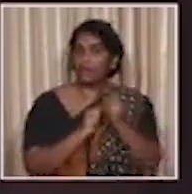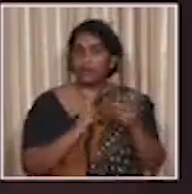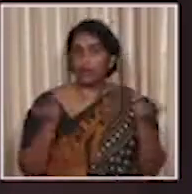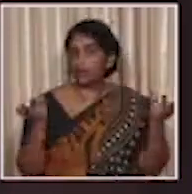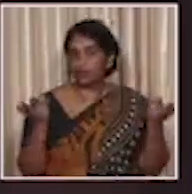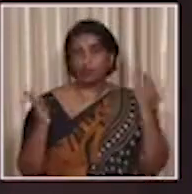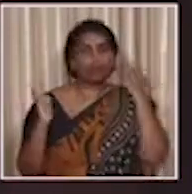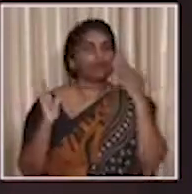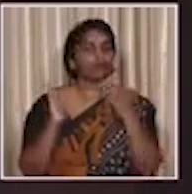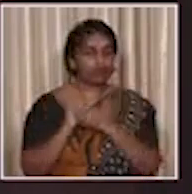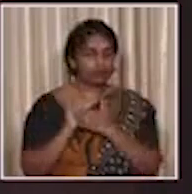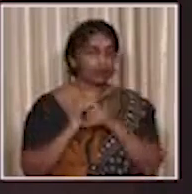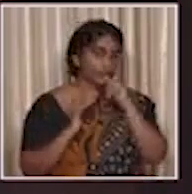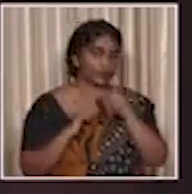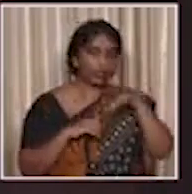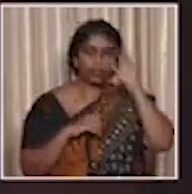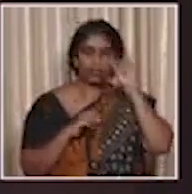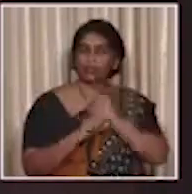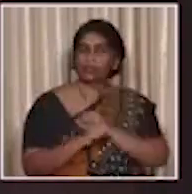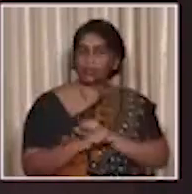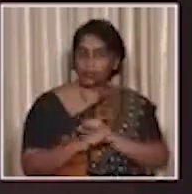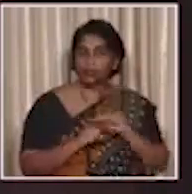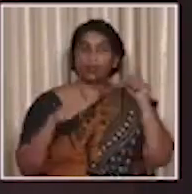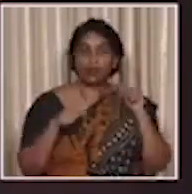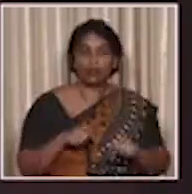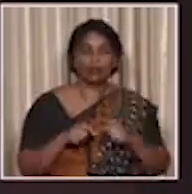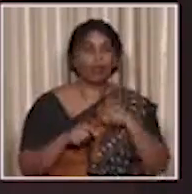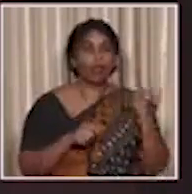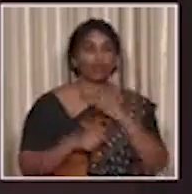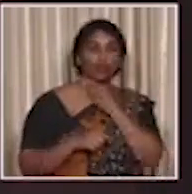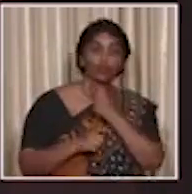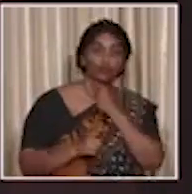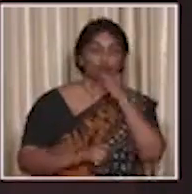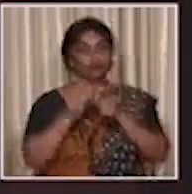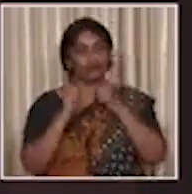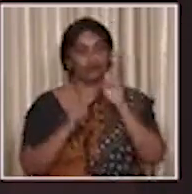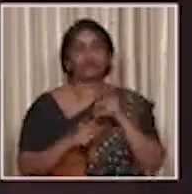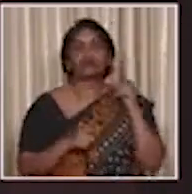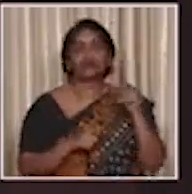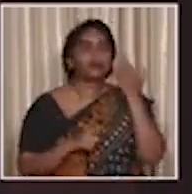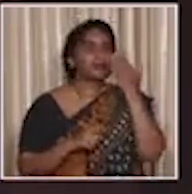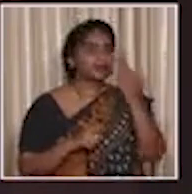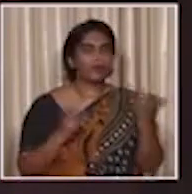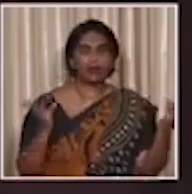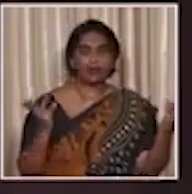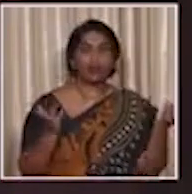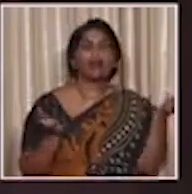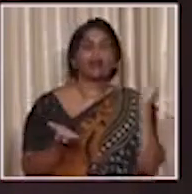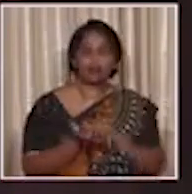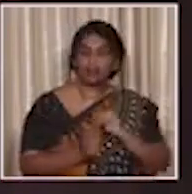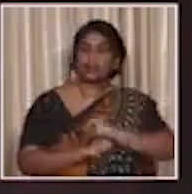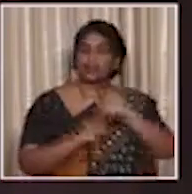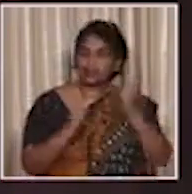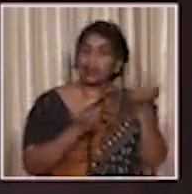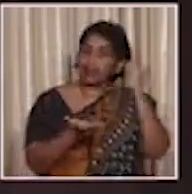මොකද්ද කියන එක පිළිබඳව කිසිදු අවබෝධයක් නැතුව අද නිකන් නැවත බොරු චණ්ඩි ටෝක් දෙනවා මේකෙන් වෙන්නේ මොකද්ද නැවත